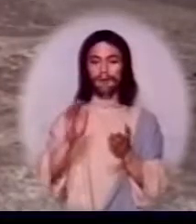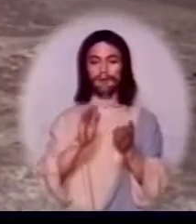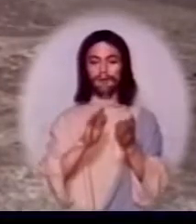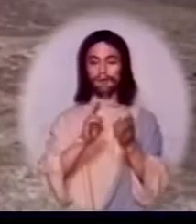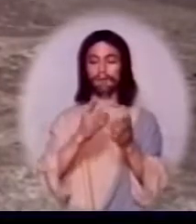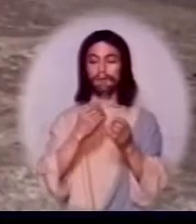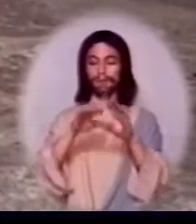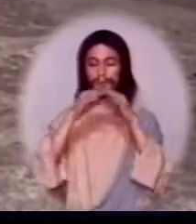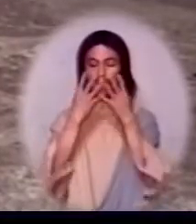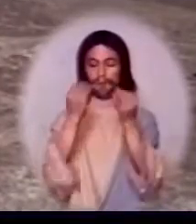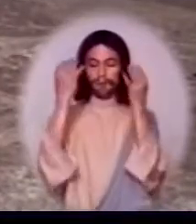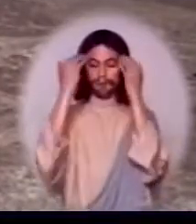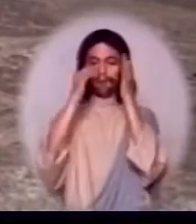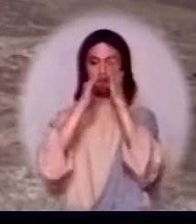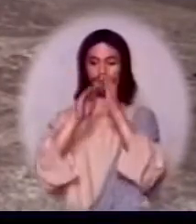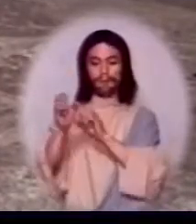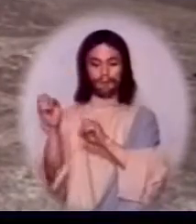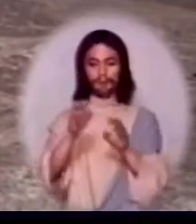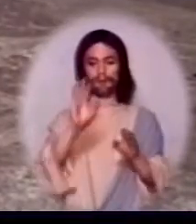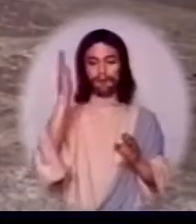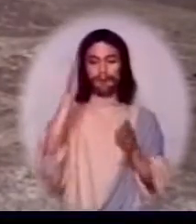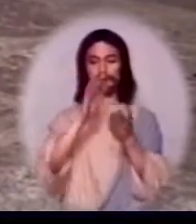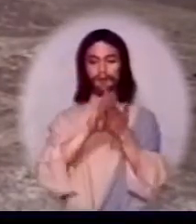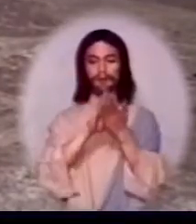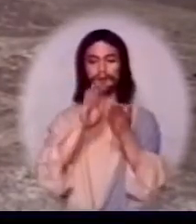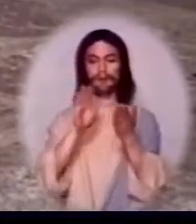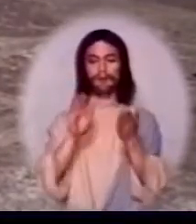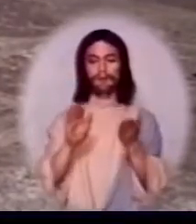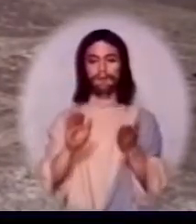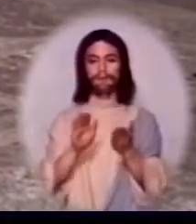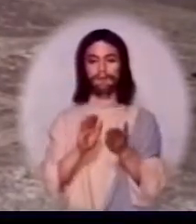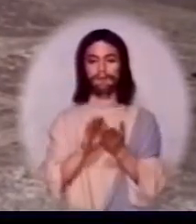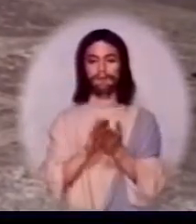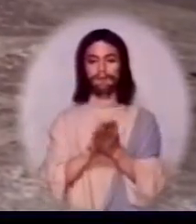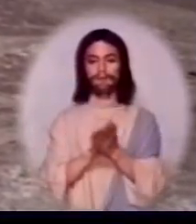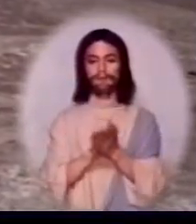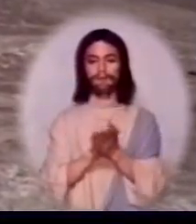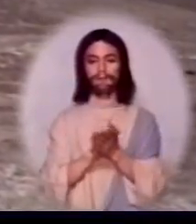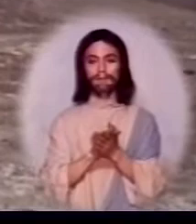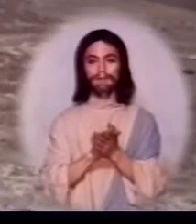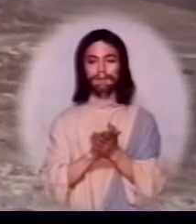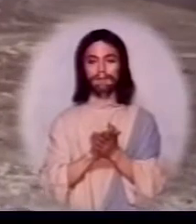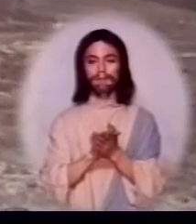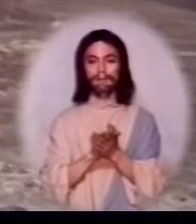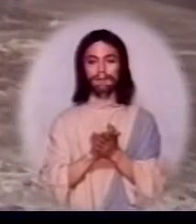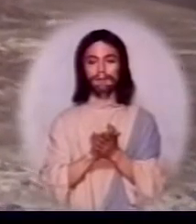그러나 그는 먼저 많은 고난을 받고 이 세대에게 버림을 받아야 하리라.